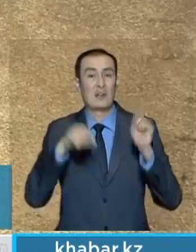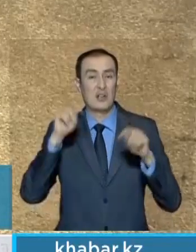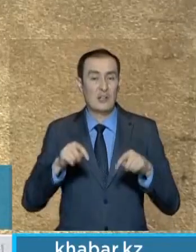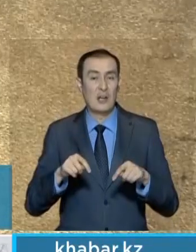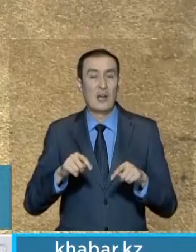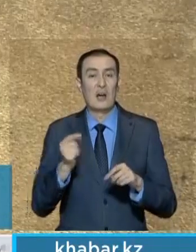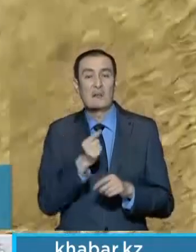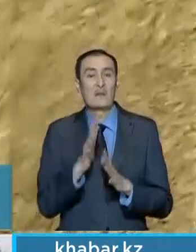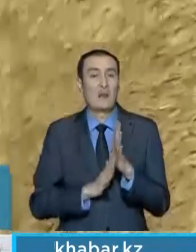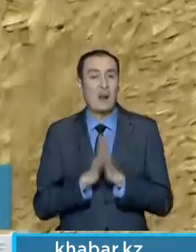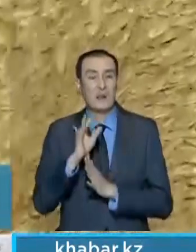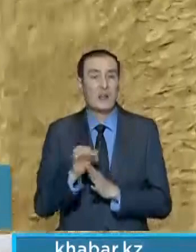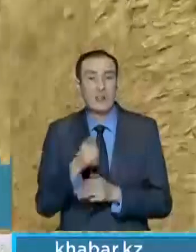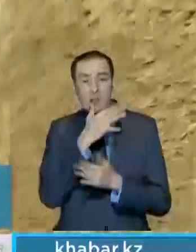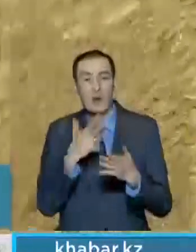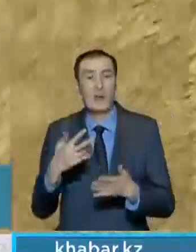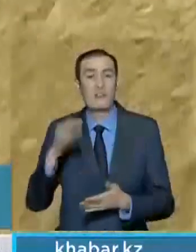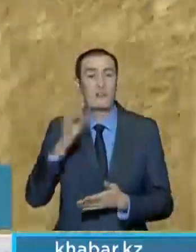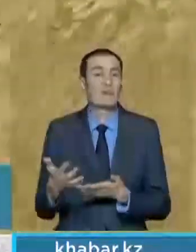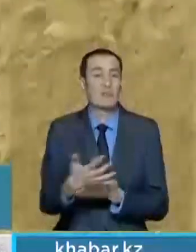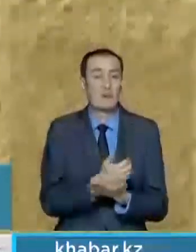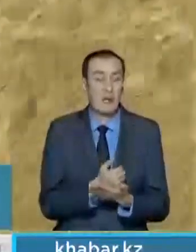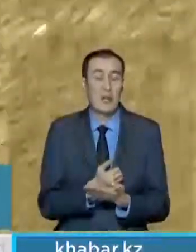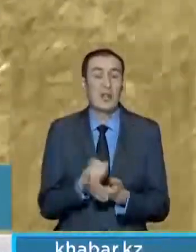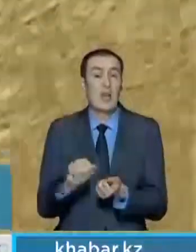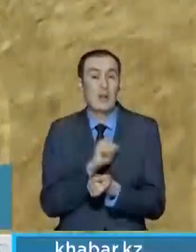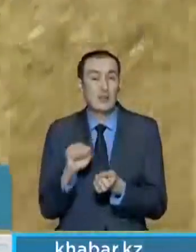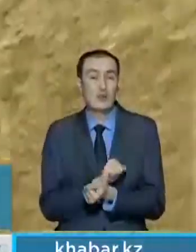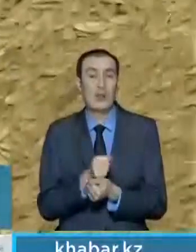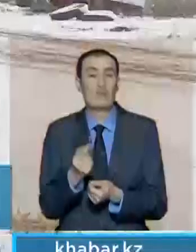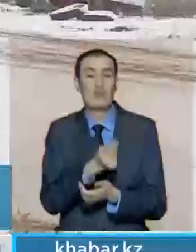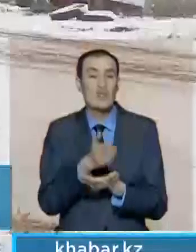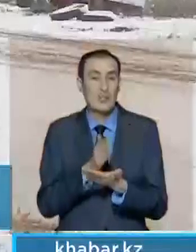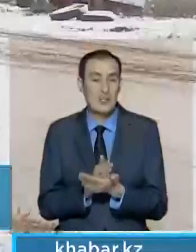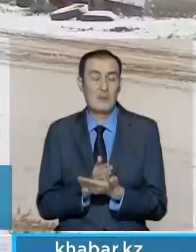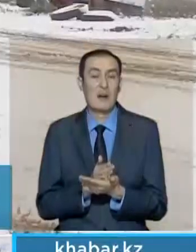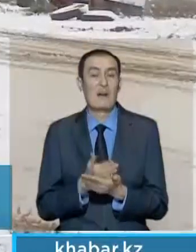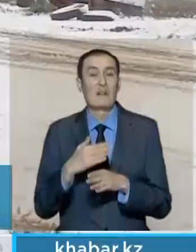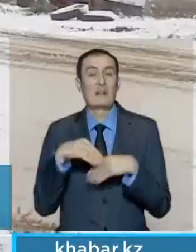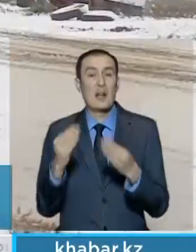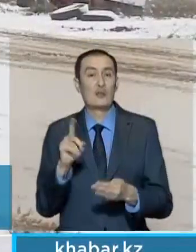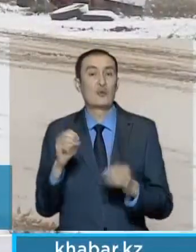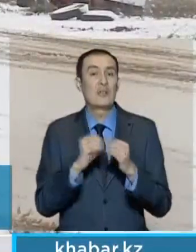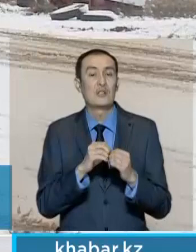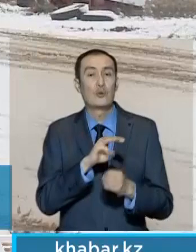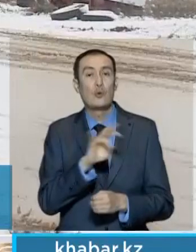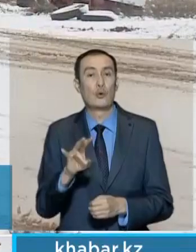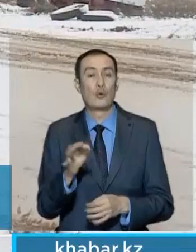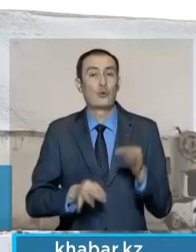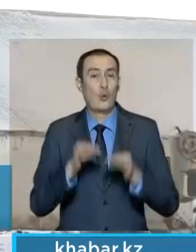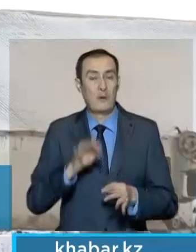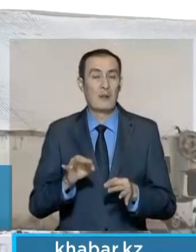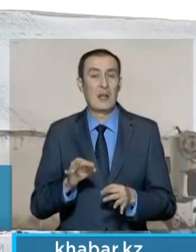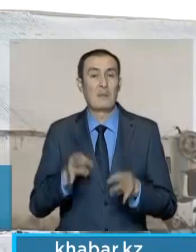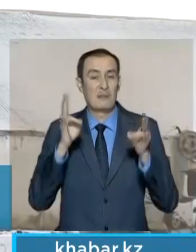20% урожая и вовсе не удалось убрать для просушки влажной пшеницы двум зернохранилища выделили 110 топли